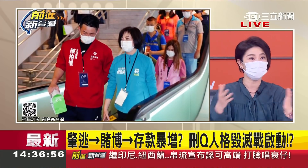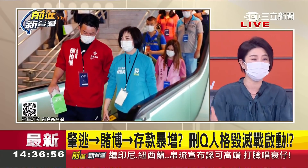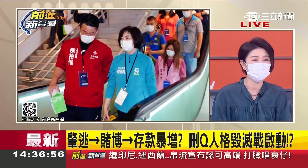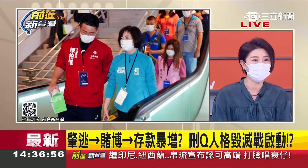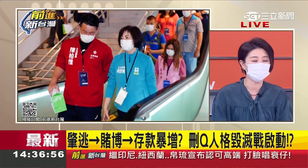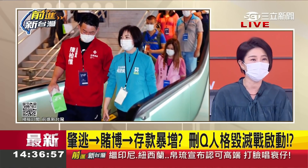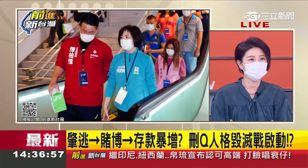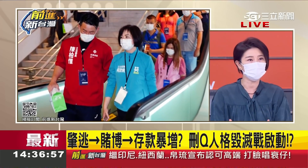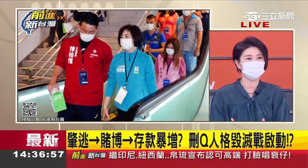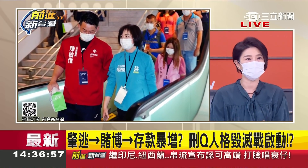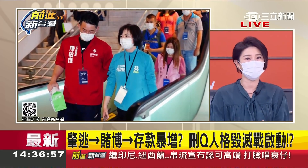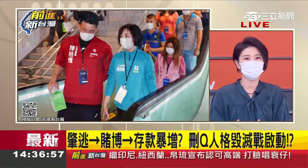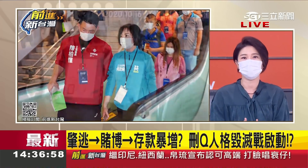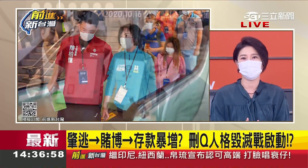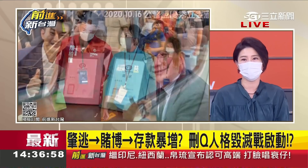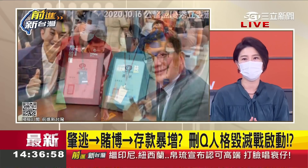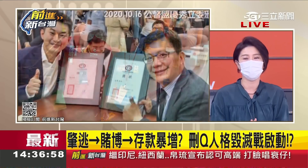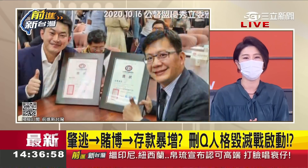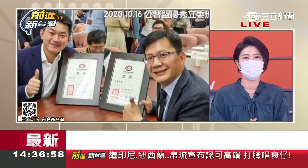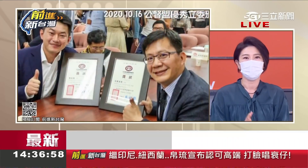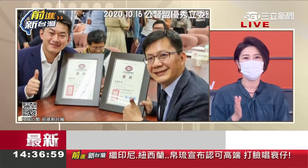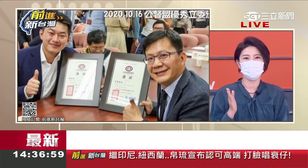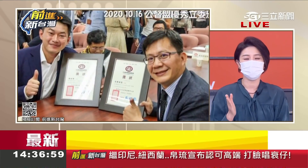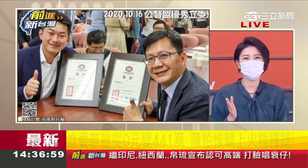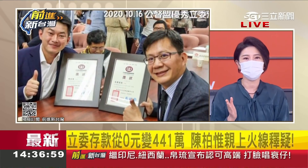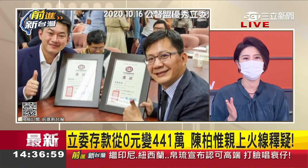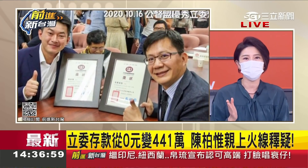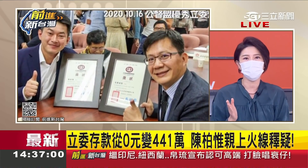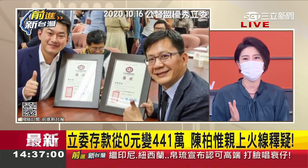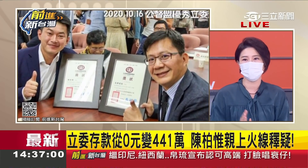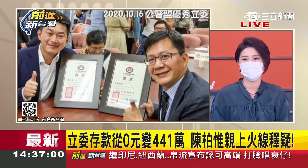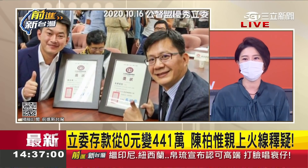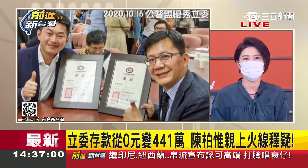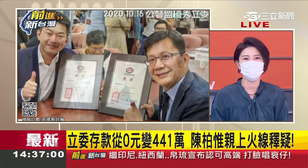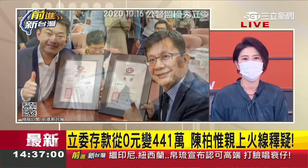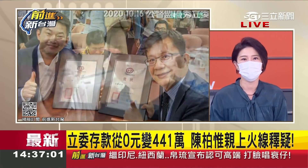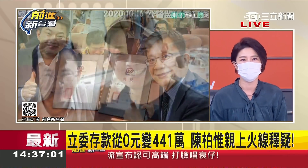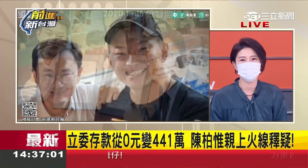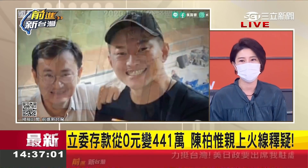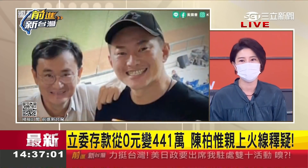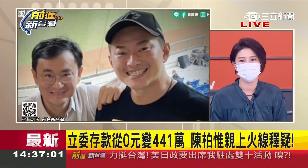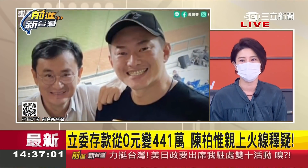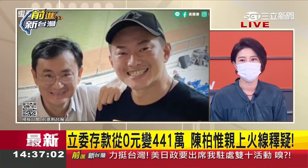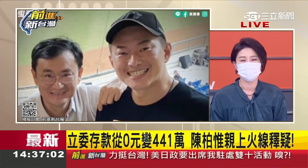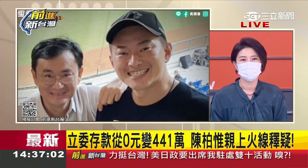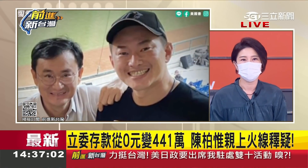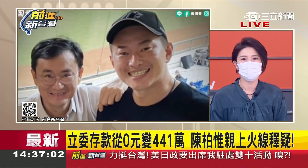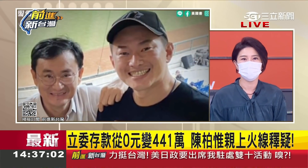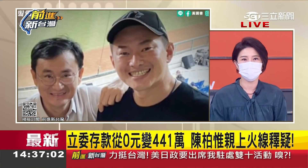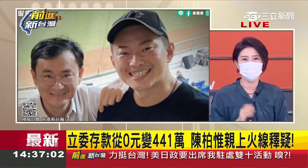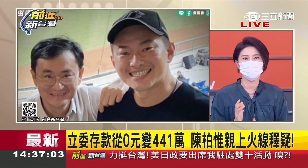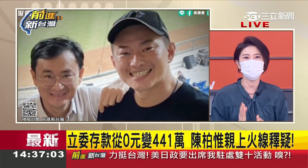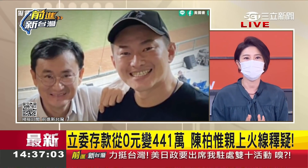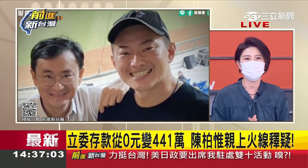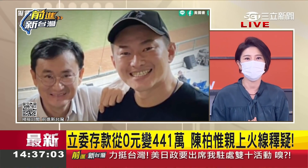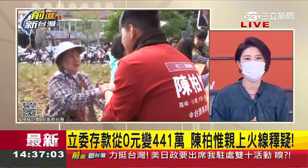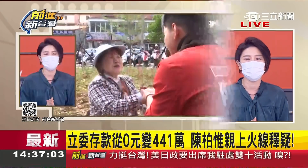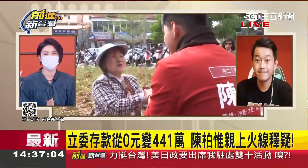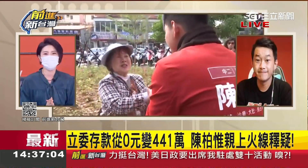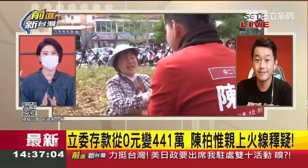你到底本分吼在立委的这一块做得好不好吗？这个陈柏伟委员是不是已经在我们线上了？好，委员在线上